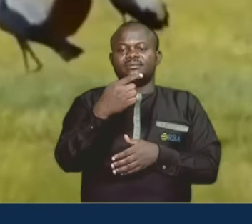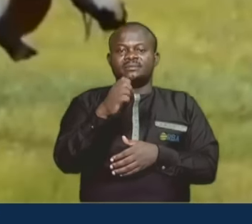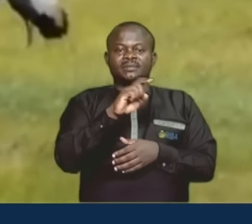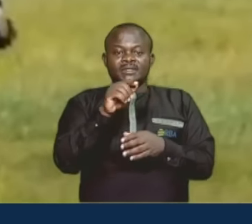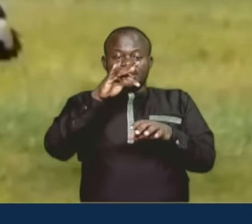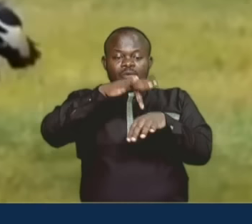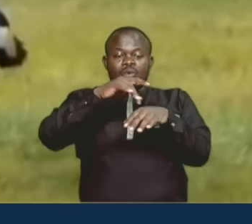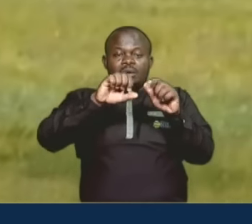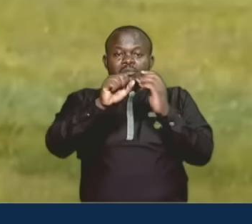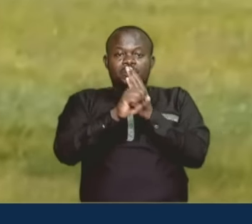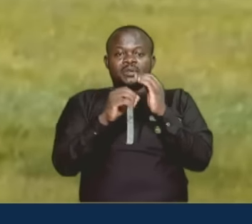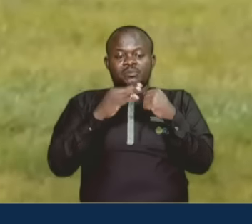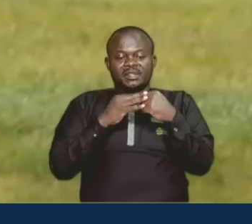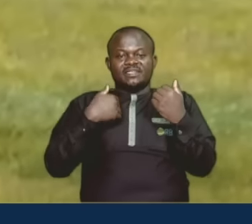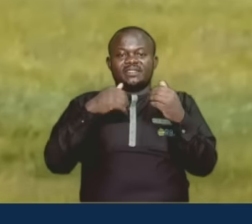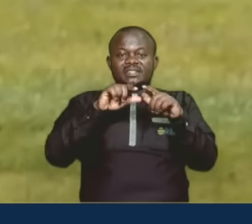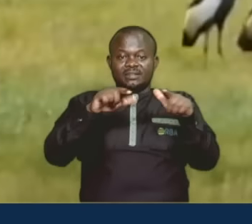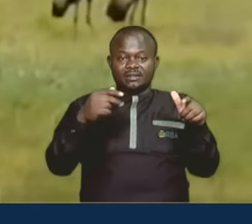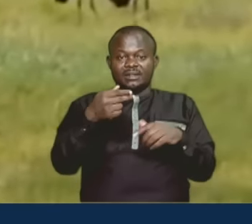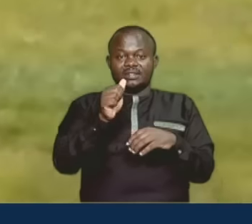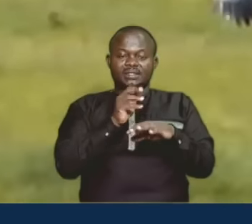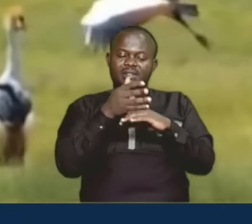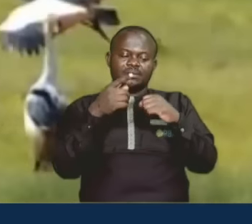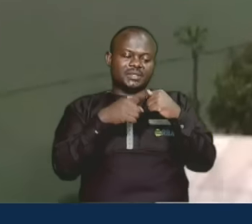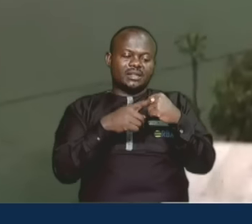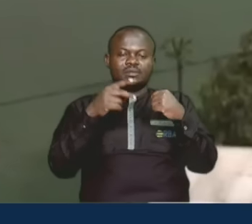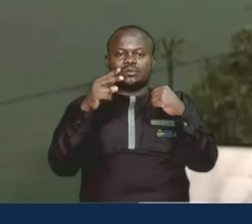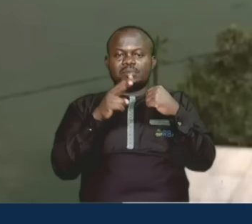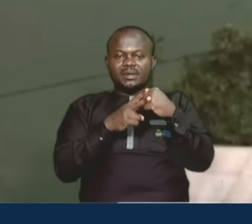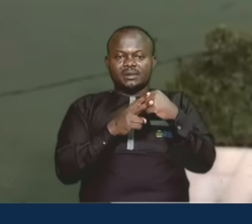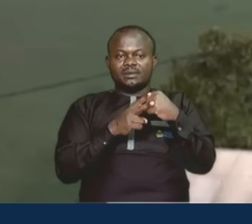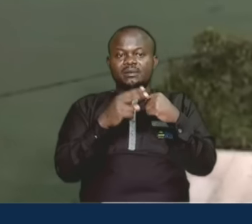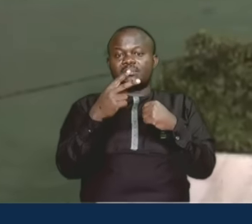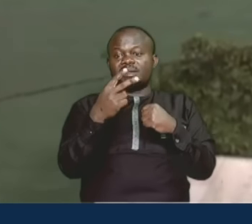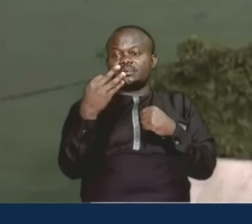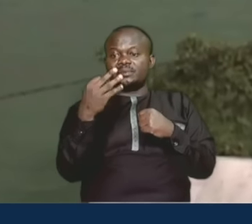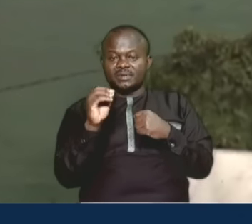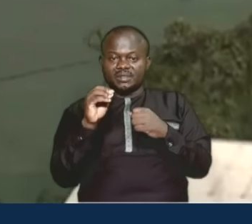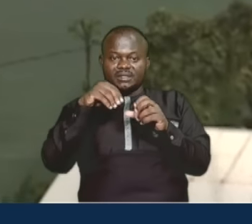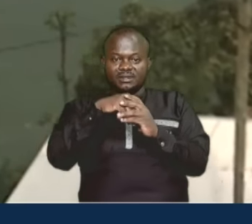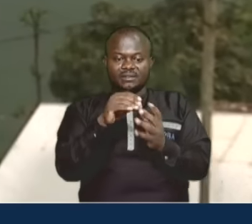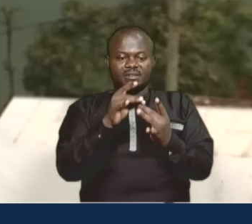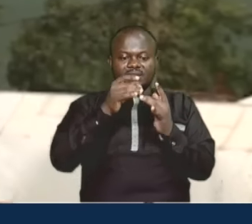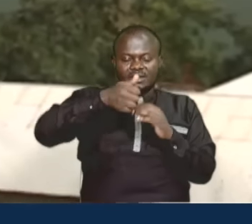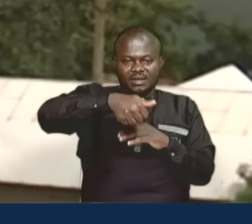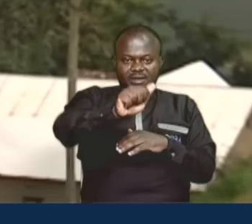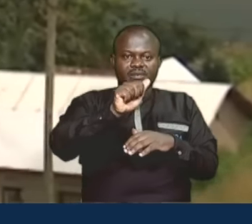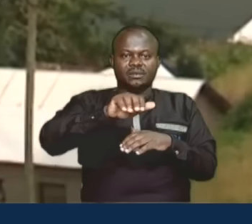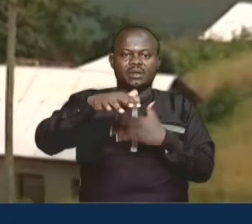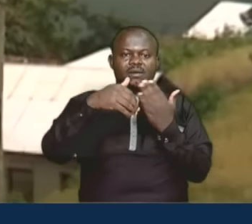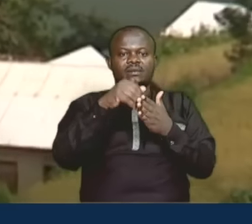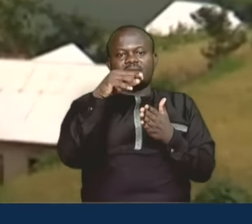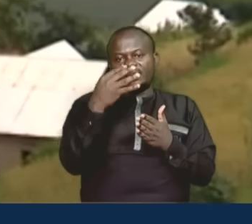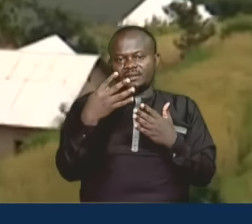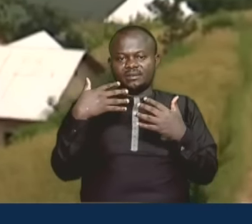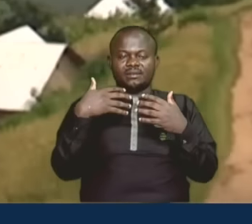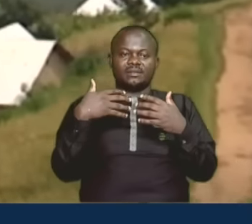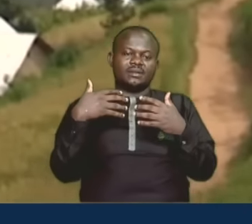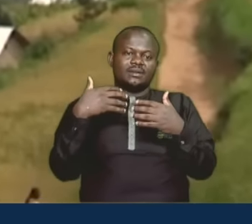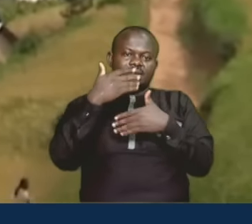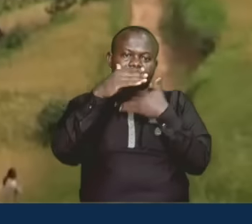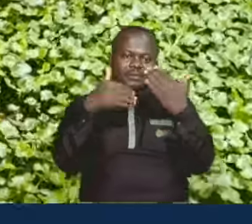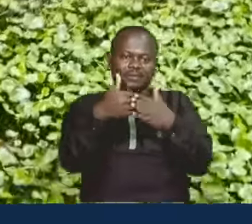mirenge 8 gifite ubuso bwa hegitari 6,630 cyihariye kuba ari cyo soko y'ingomere nke z'amashanyarazi.